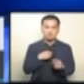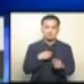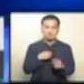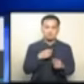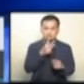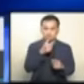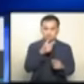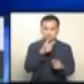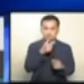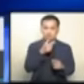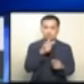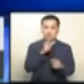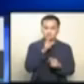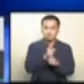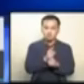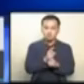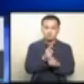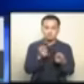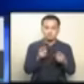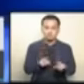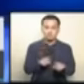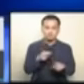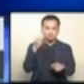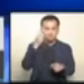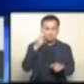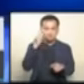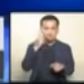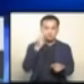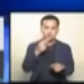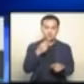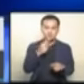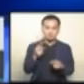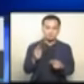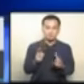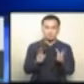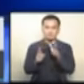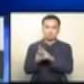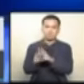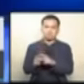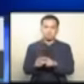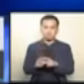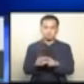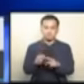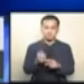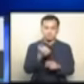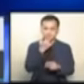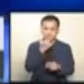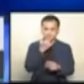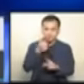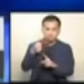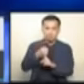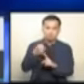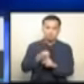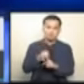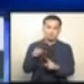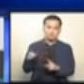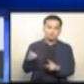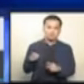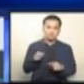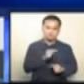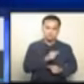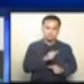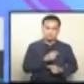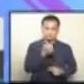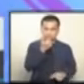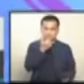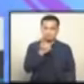sino po talaga yung... Ano po talaga yung naging dahilan ng bakit pumunta yung mga pulis natin doon? At saka mali naman yung nasaktan nila yung security guard.